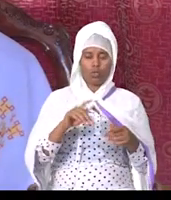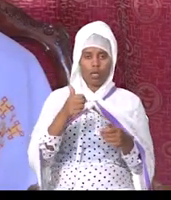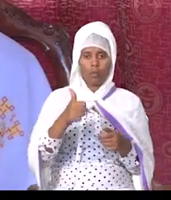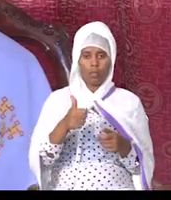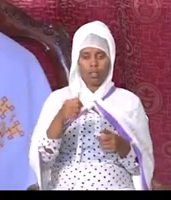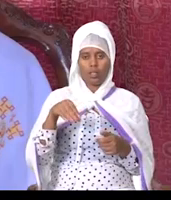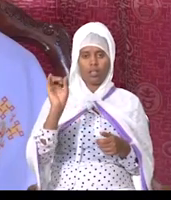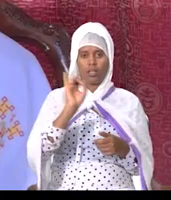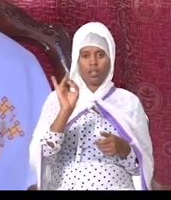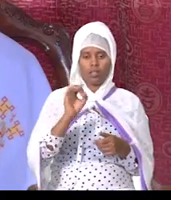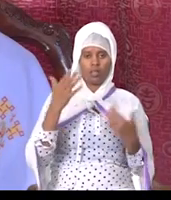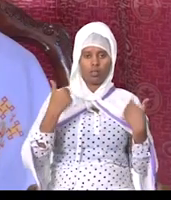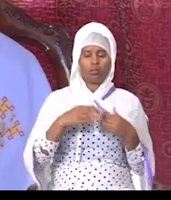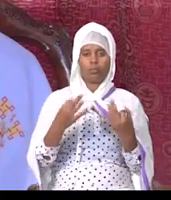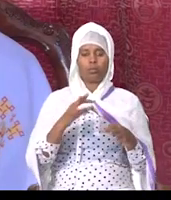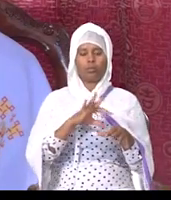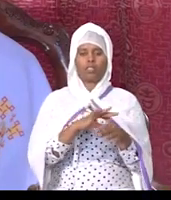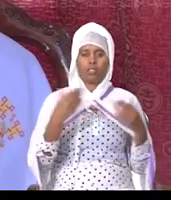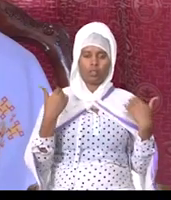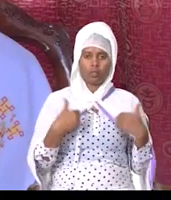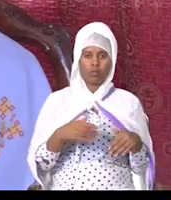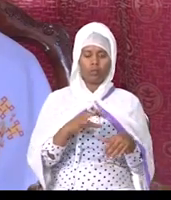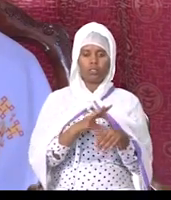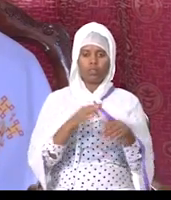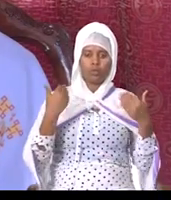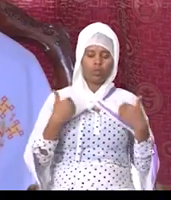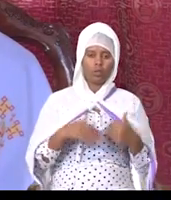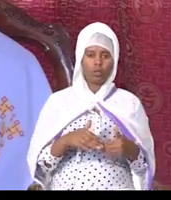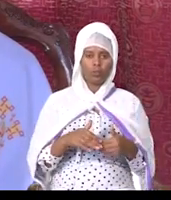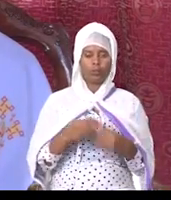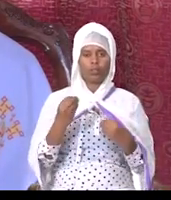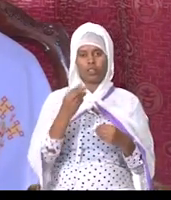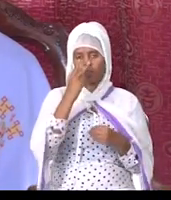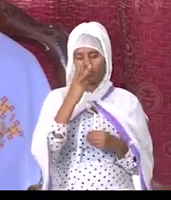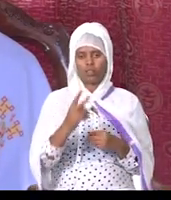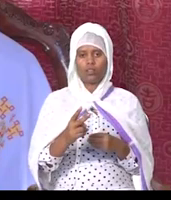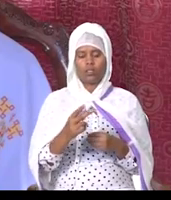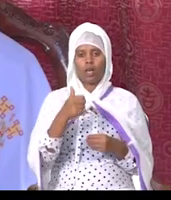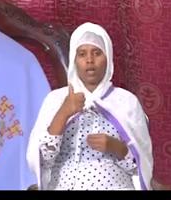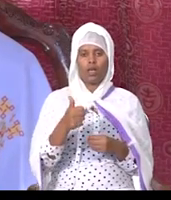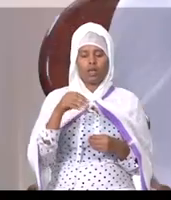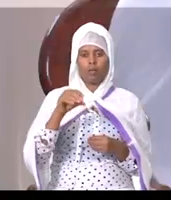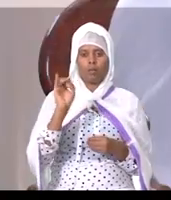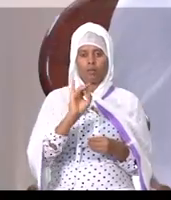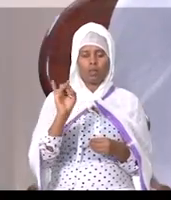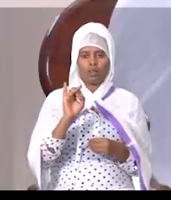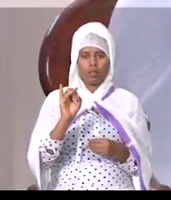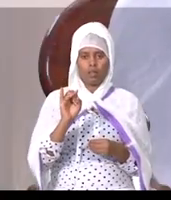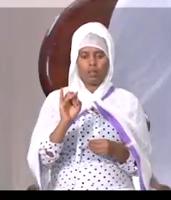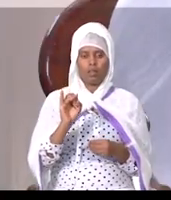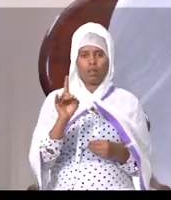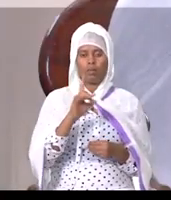كتيلوه قاتلون كل دماني بسجاي قتيلوا بسجام سقاتل دماني انتين رئي أبيل